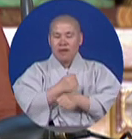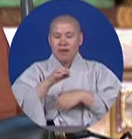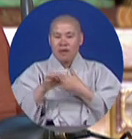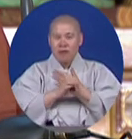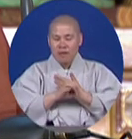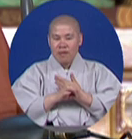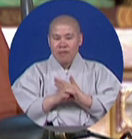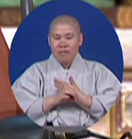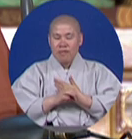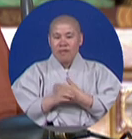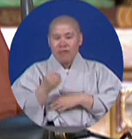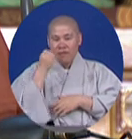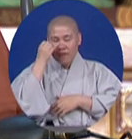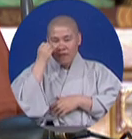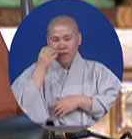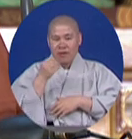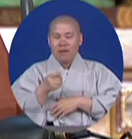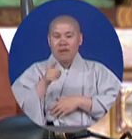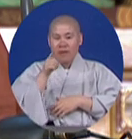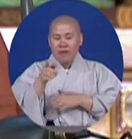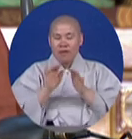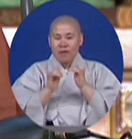해요. 그러니까